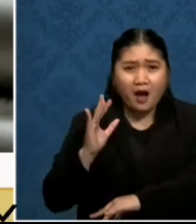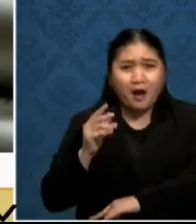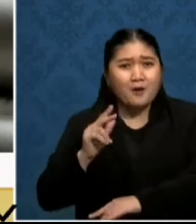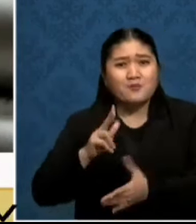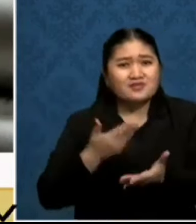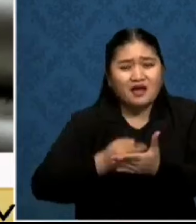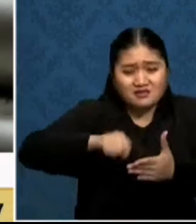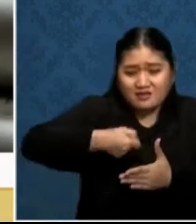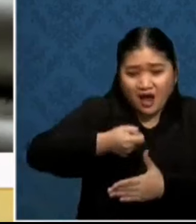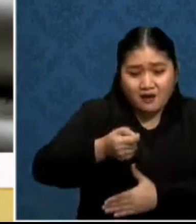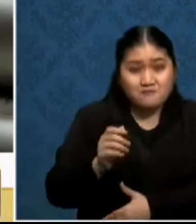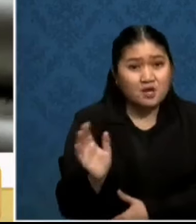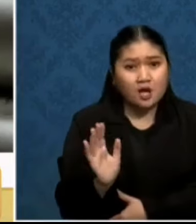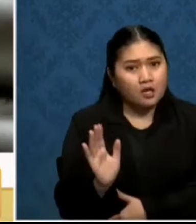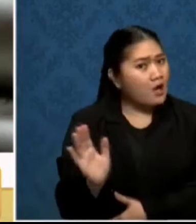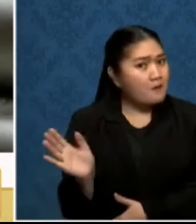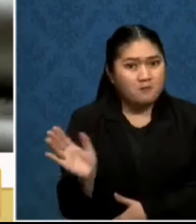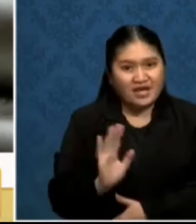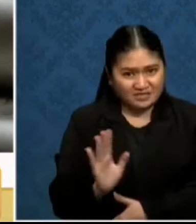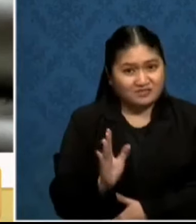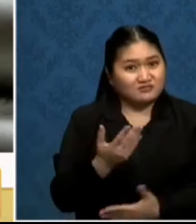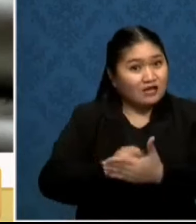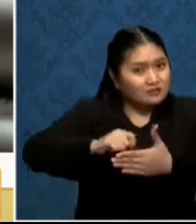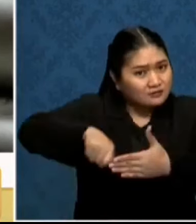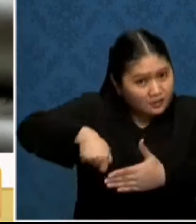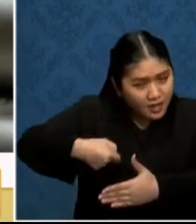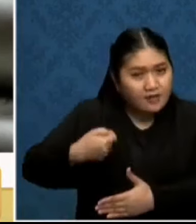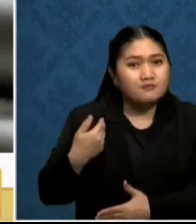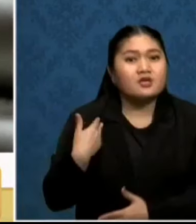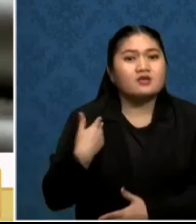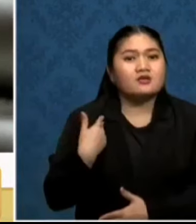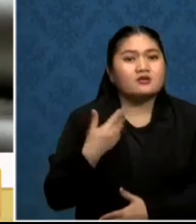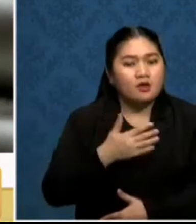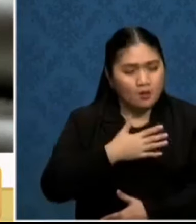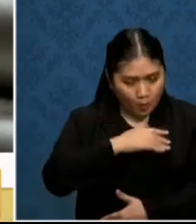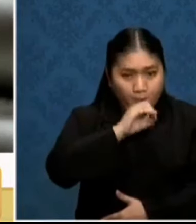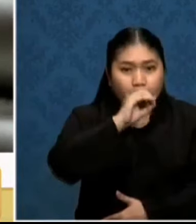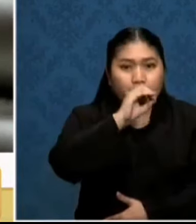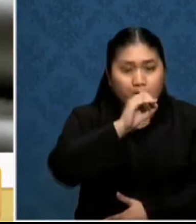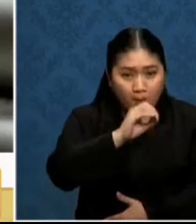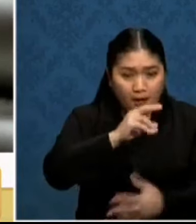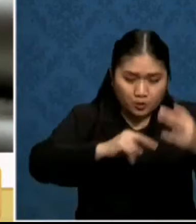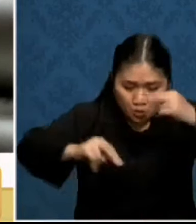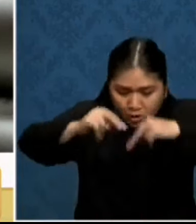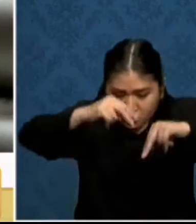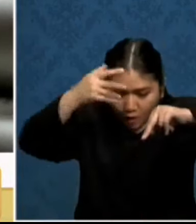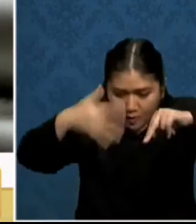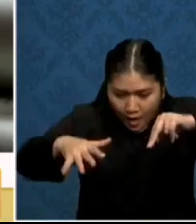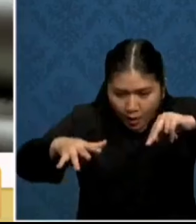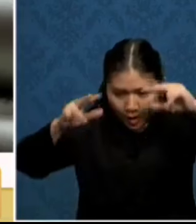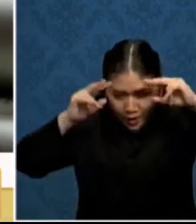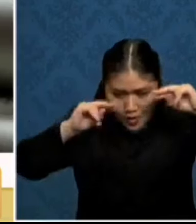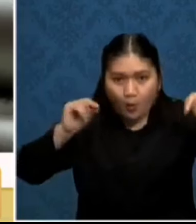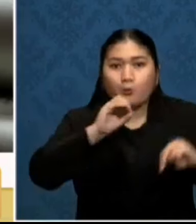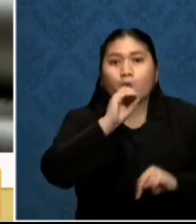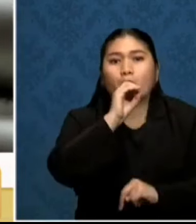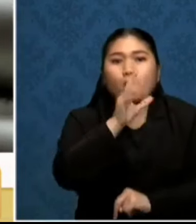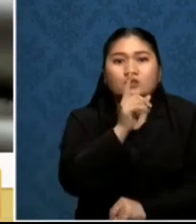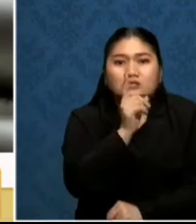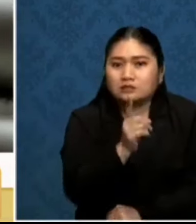เยอะแยะขอกราบเรียนครับผมไม่ตรวจสอบตัวเลขแล้วครับนายกพูดความจริงครึ่ง